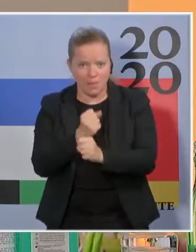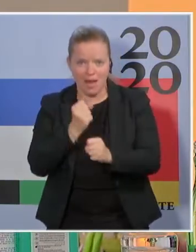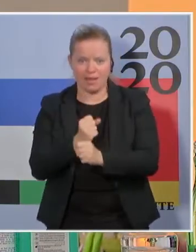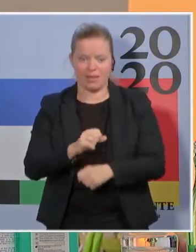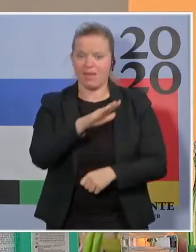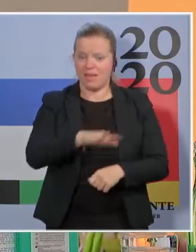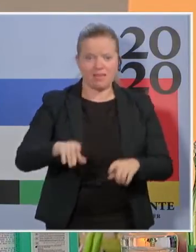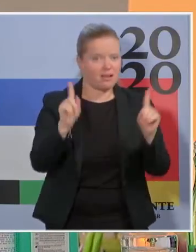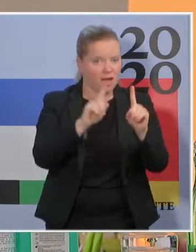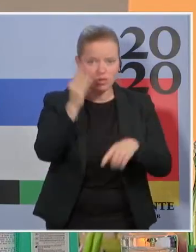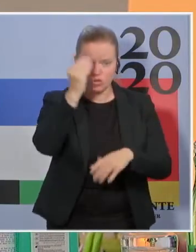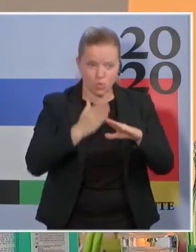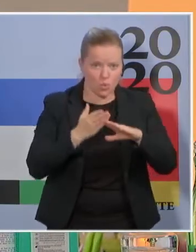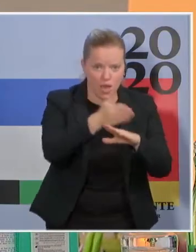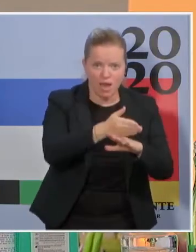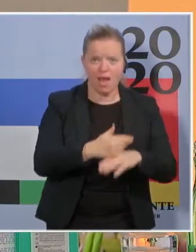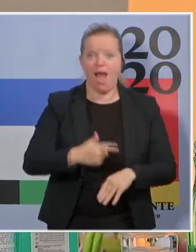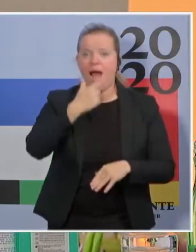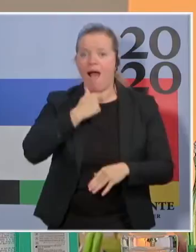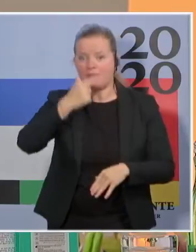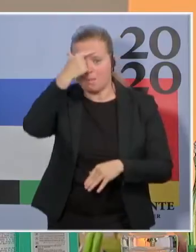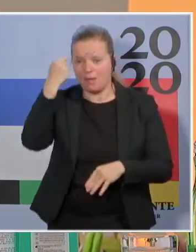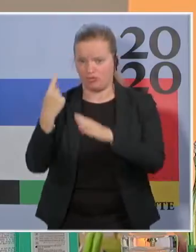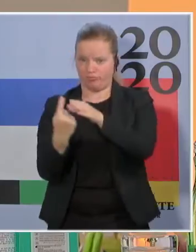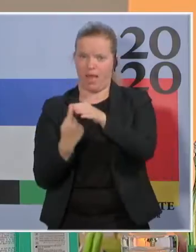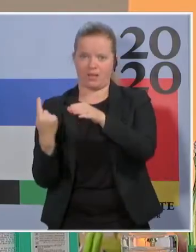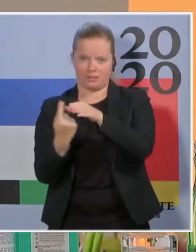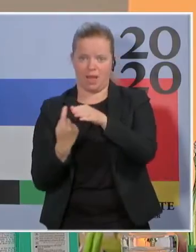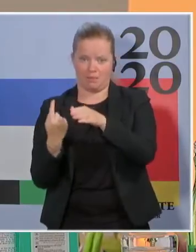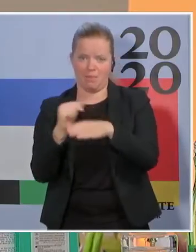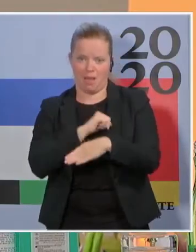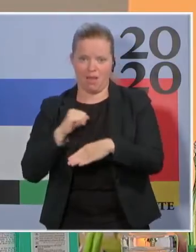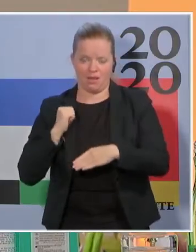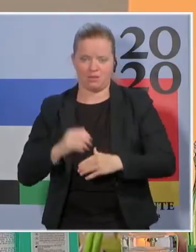nicht zur Schule gehen, alte Menschen waren einsam.